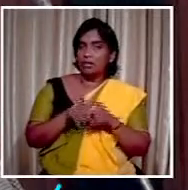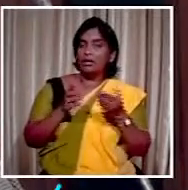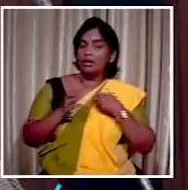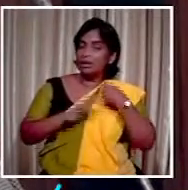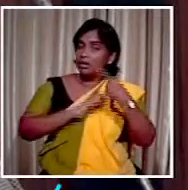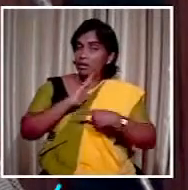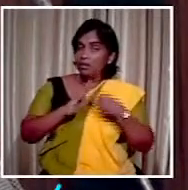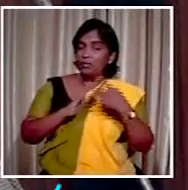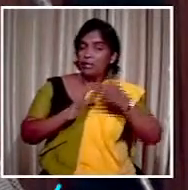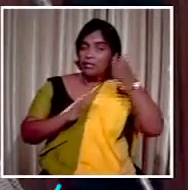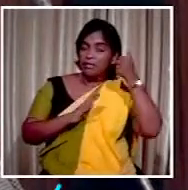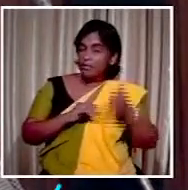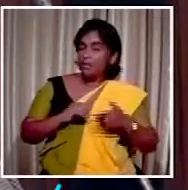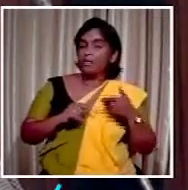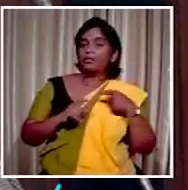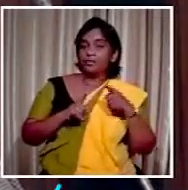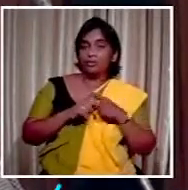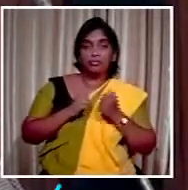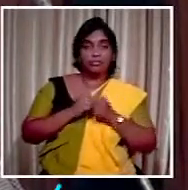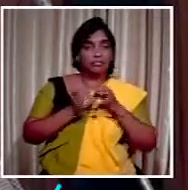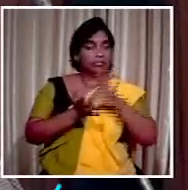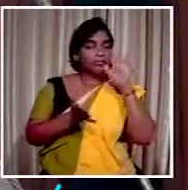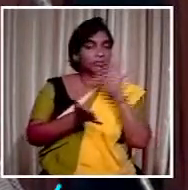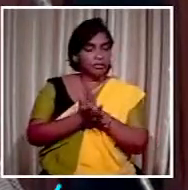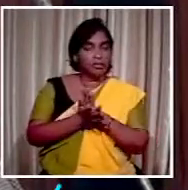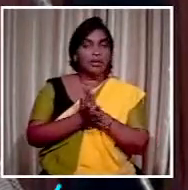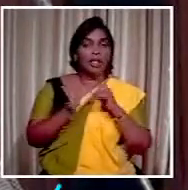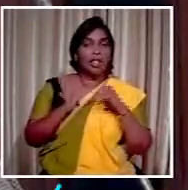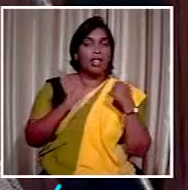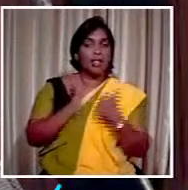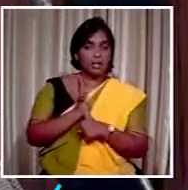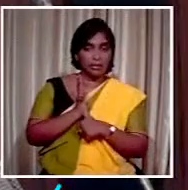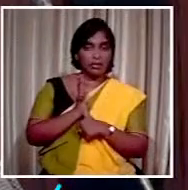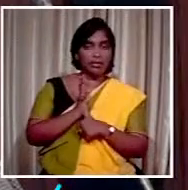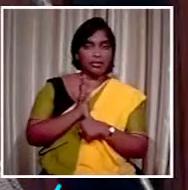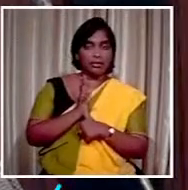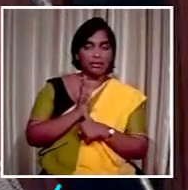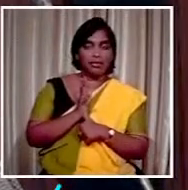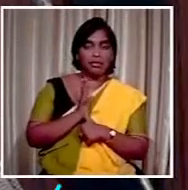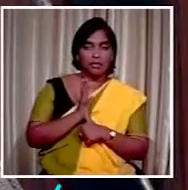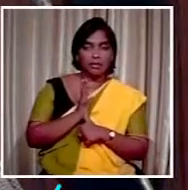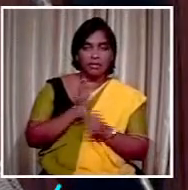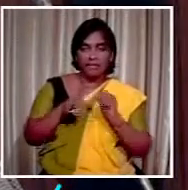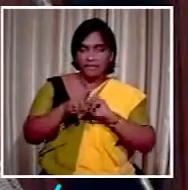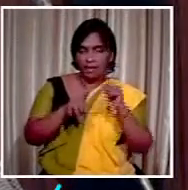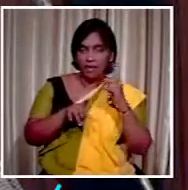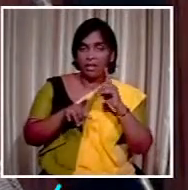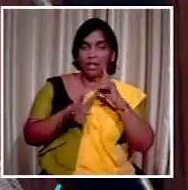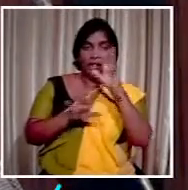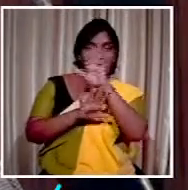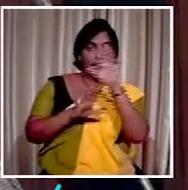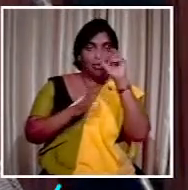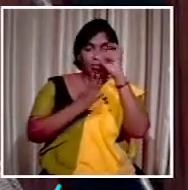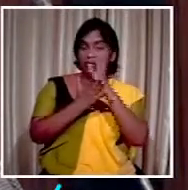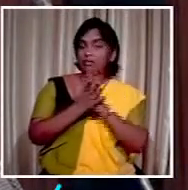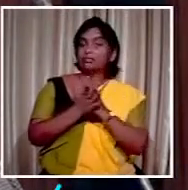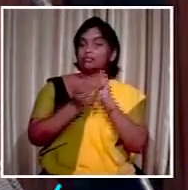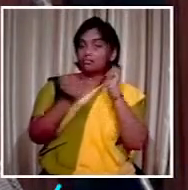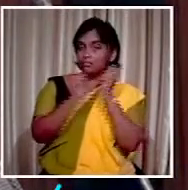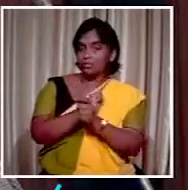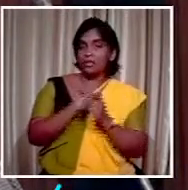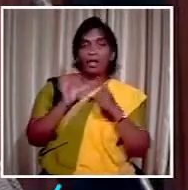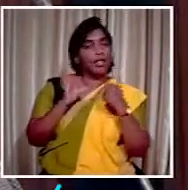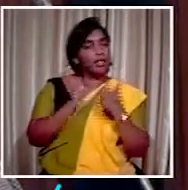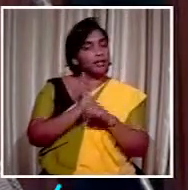රටේ ඓතිහාසිකව ගේන්න පුළුවන් වැදගත්ම පනත විදියට හරි විනාඩියක් දෙන්න. 19 වෙනි සංශෝධන පනත